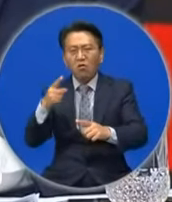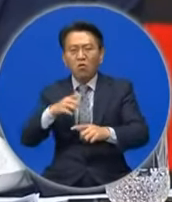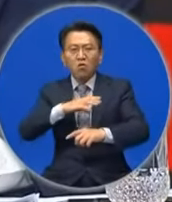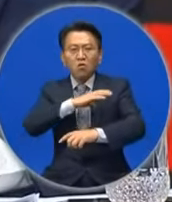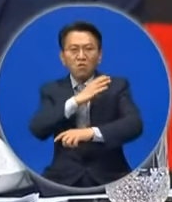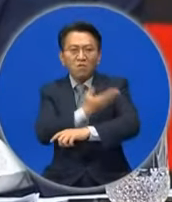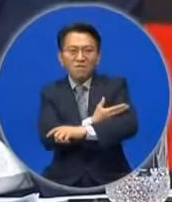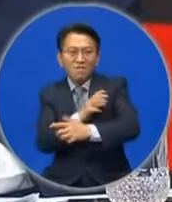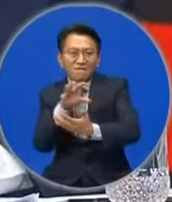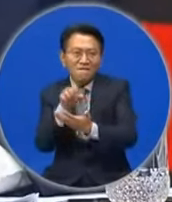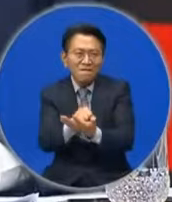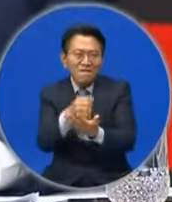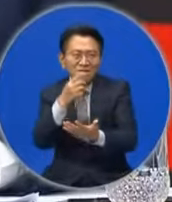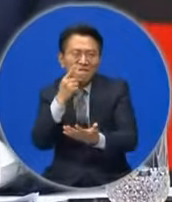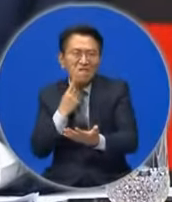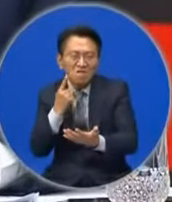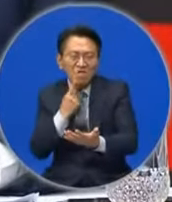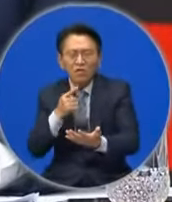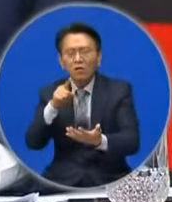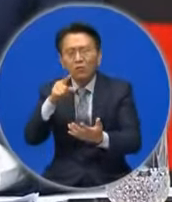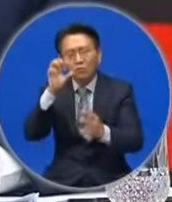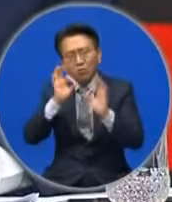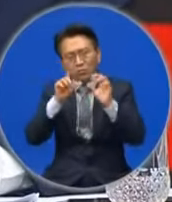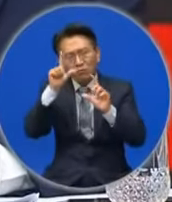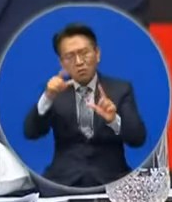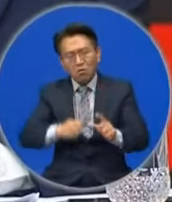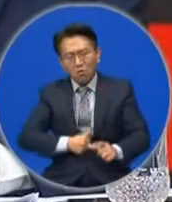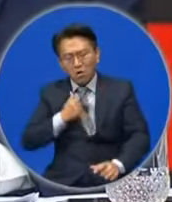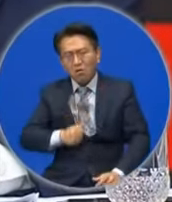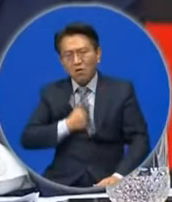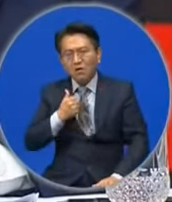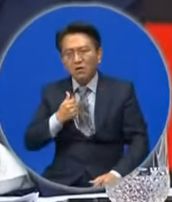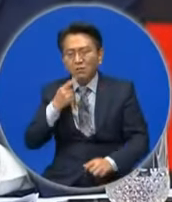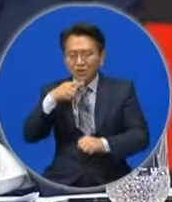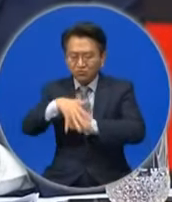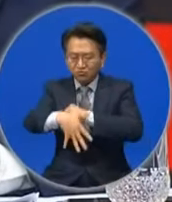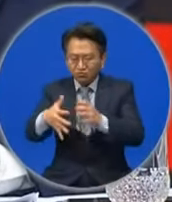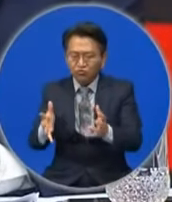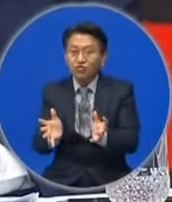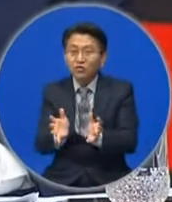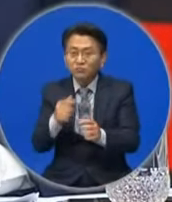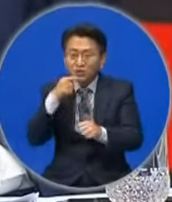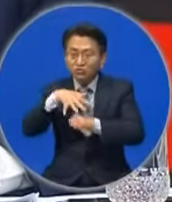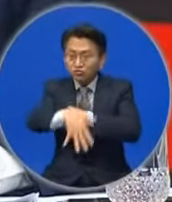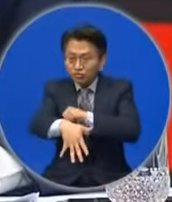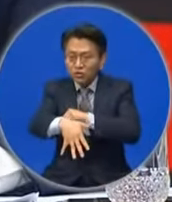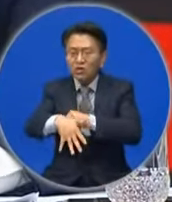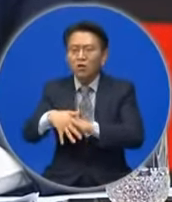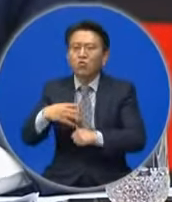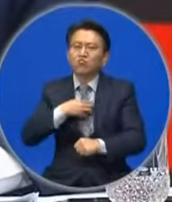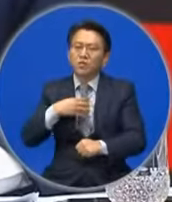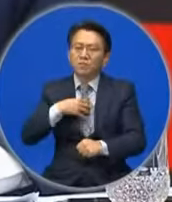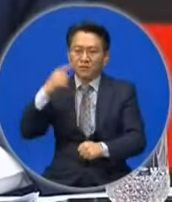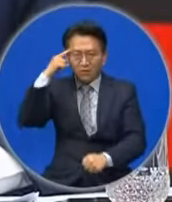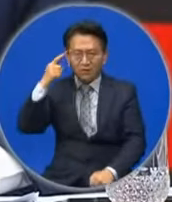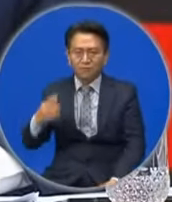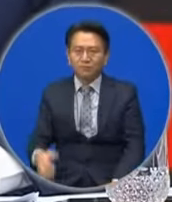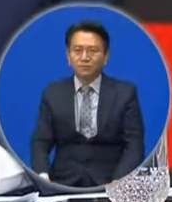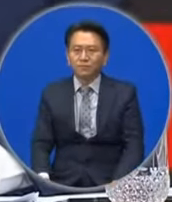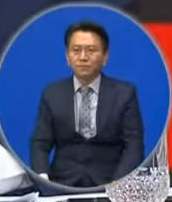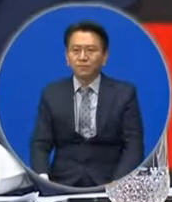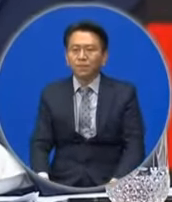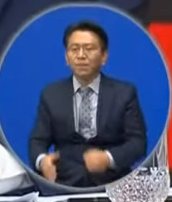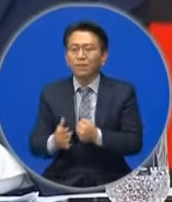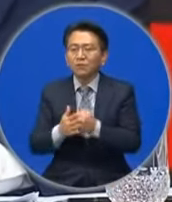현장을 보는 것 같아서 저는 정말 분노와 이 민주주의 위기에 대한 위기의식을 제가 느끼지 않을 수가 없습니다. 간단하게 하나 그런 점에서는요.